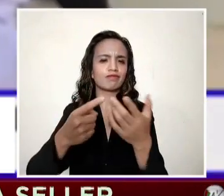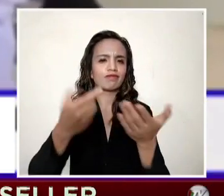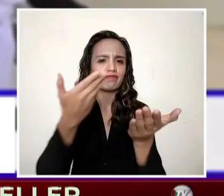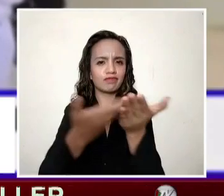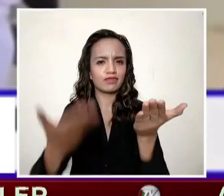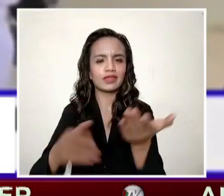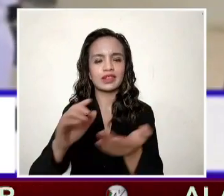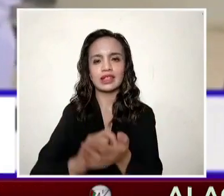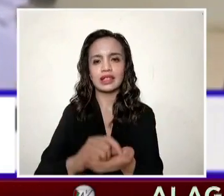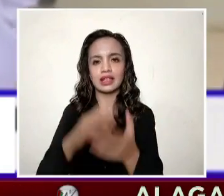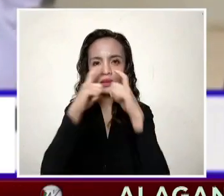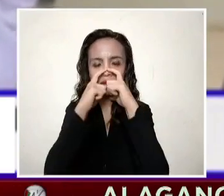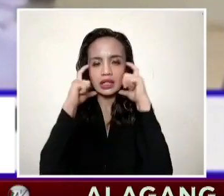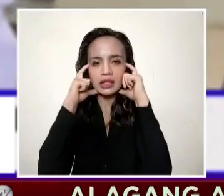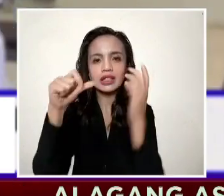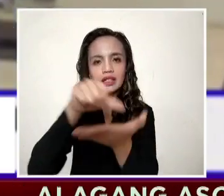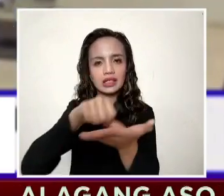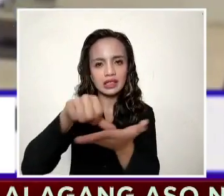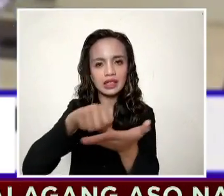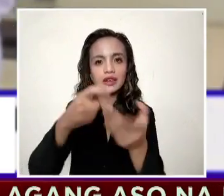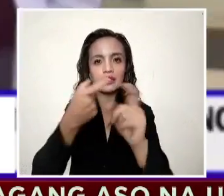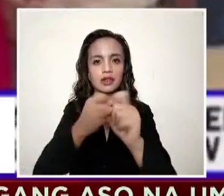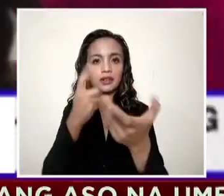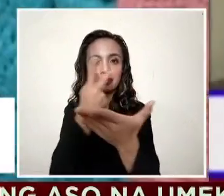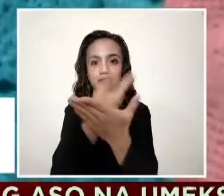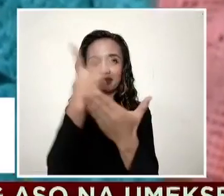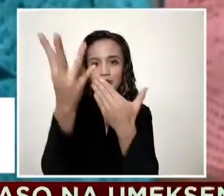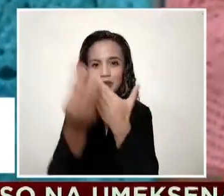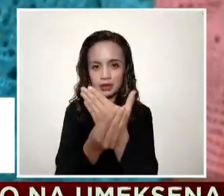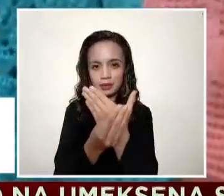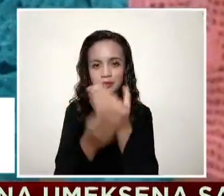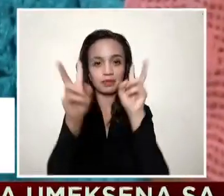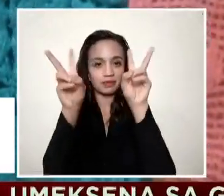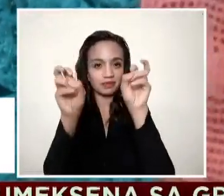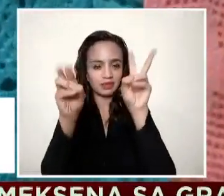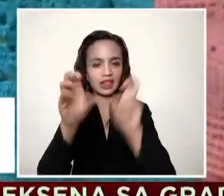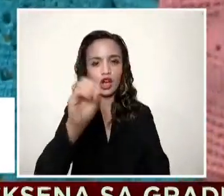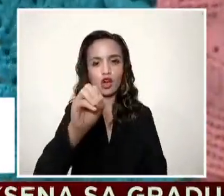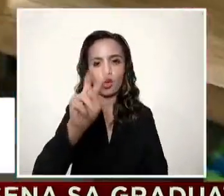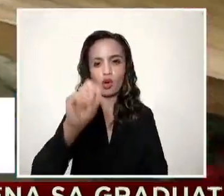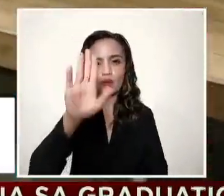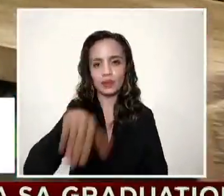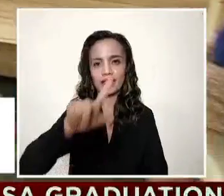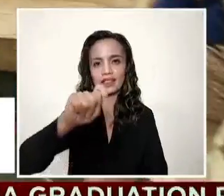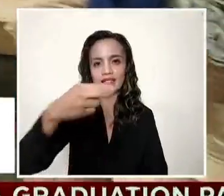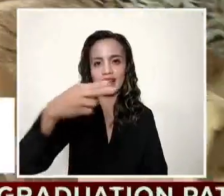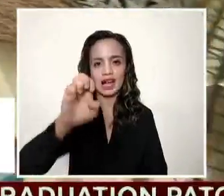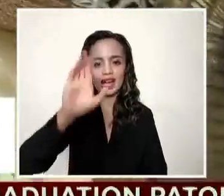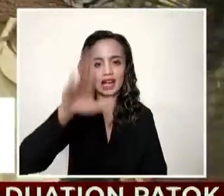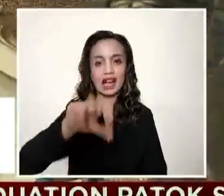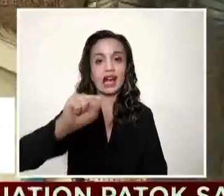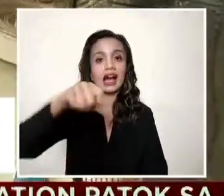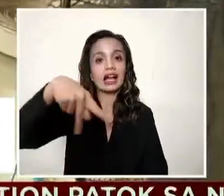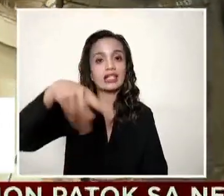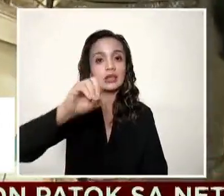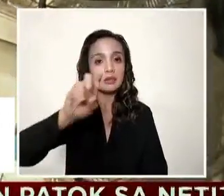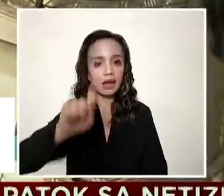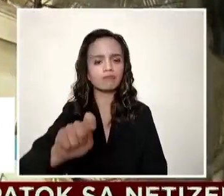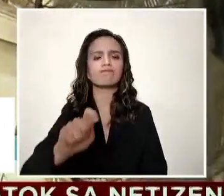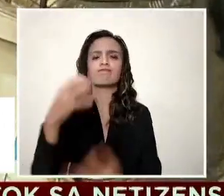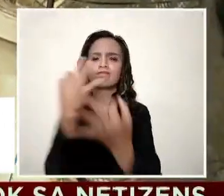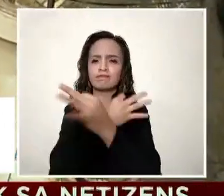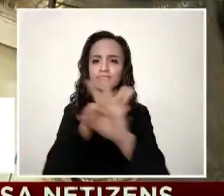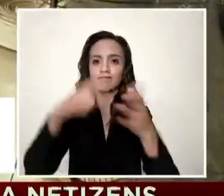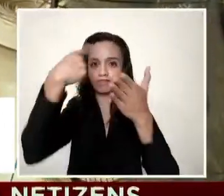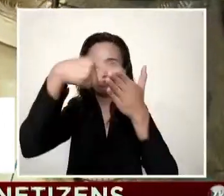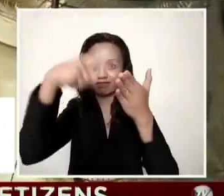alcohol at iba pa mula sa programang On the Spot. Habang dagdag na supply ng yarn at libreng pagpapasuri ng mata ang